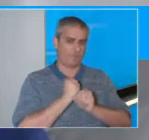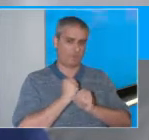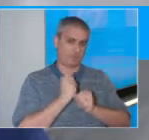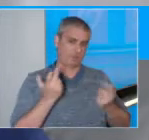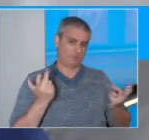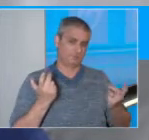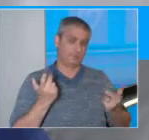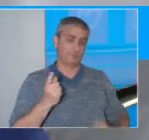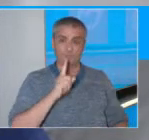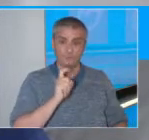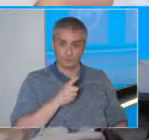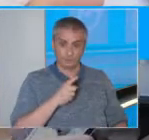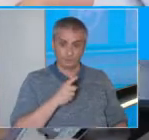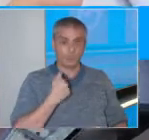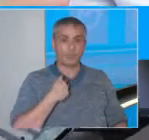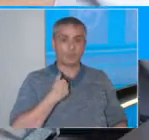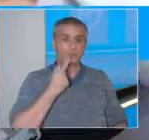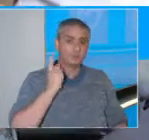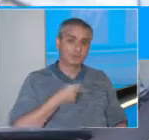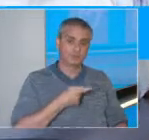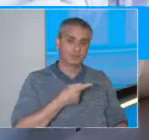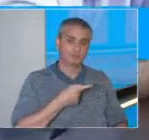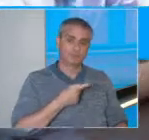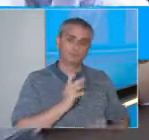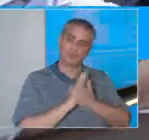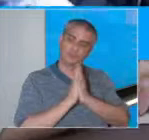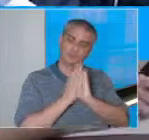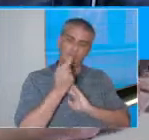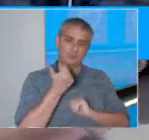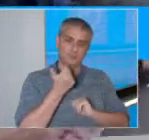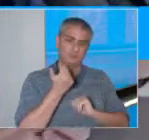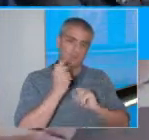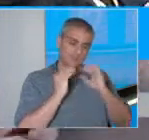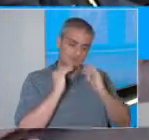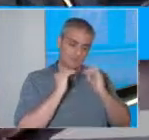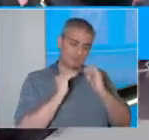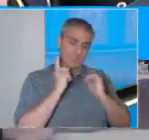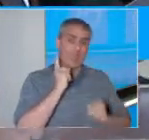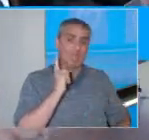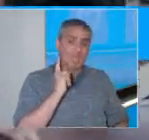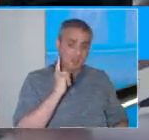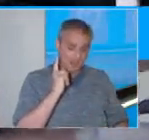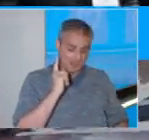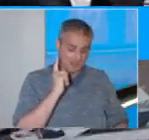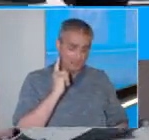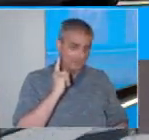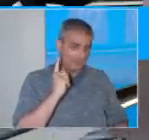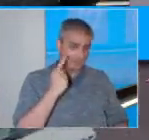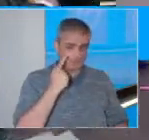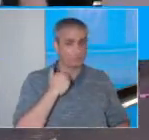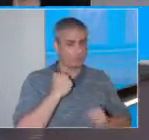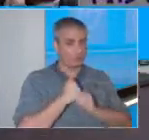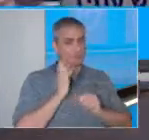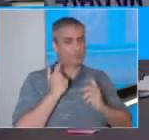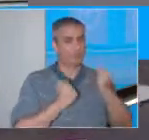תקשורתית קשה. יכול להיות שאנחנו צריכים לשנות קצת את המינון, אבל עובדים מאחורי הקלעים מאוד מאוד קשה,